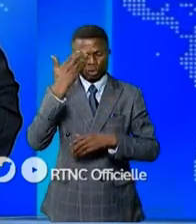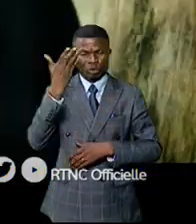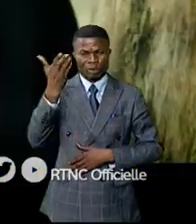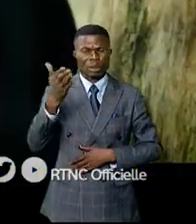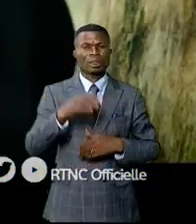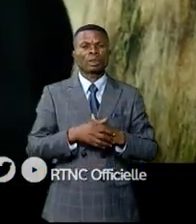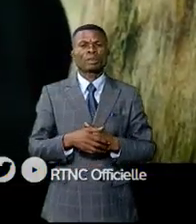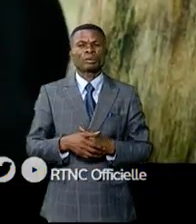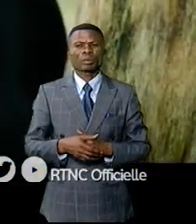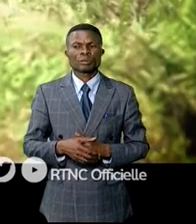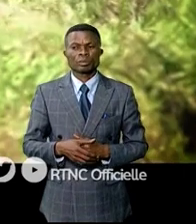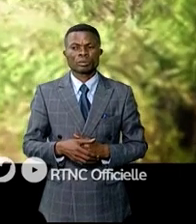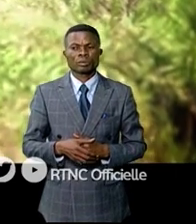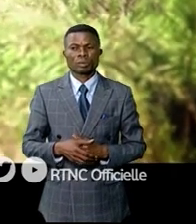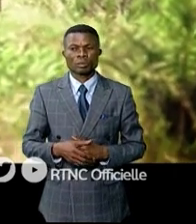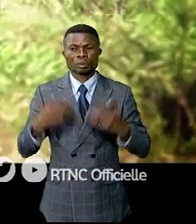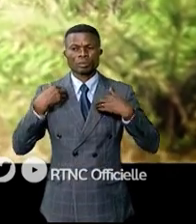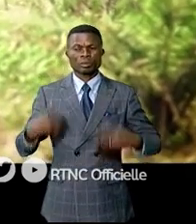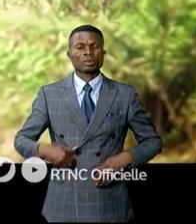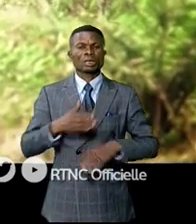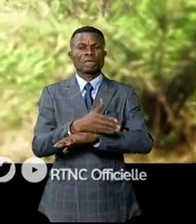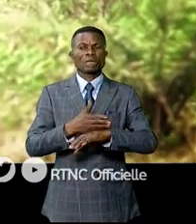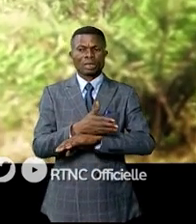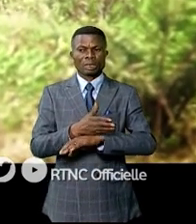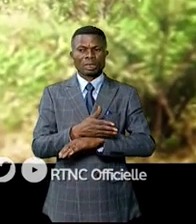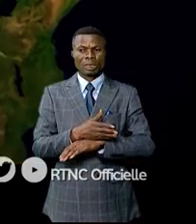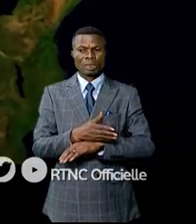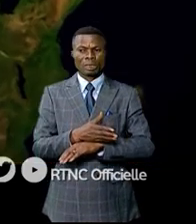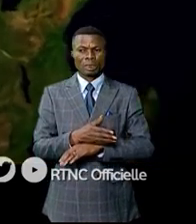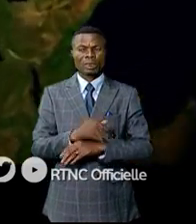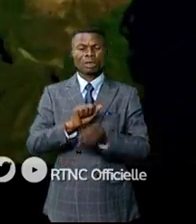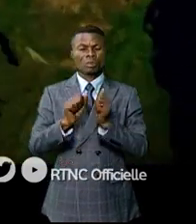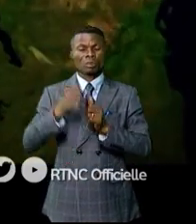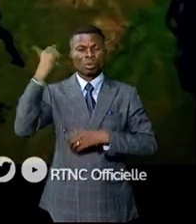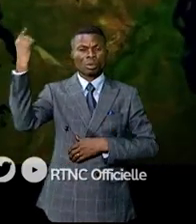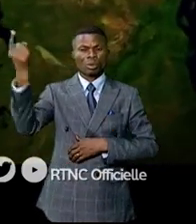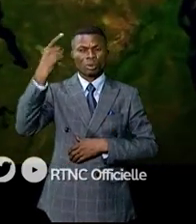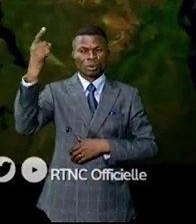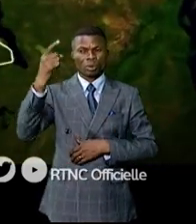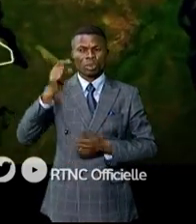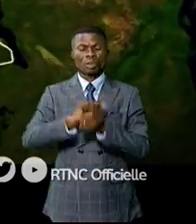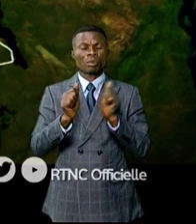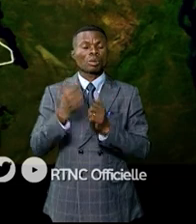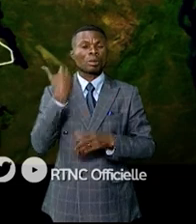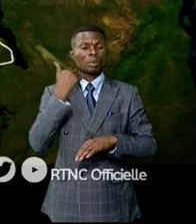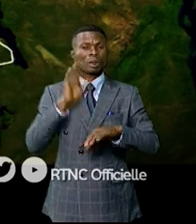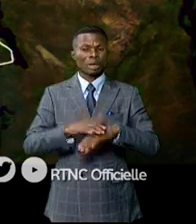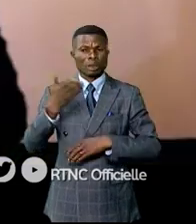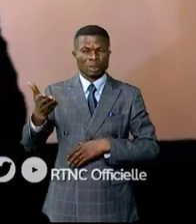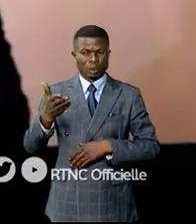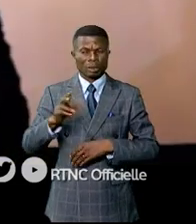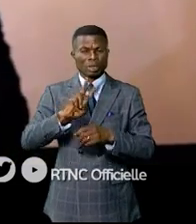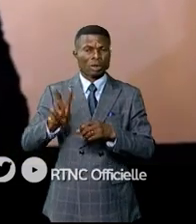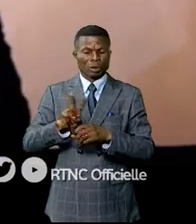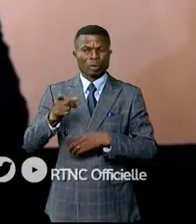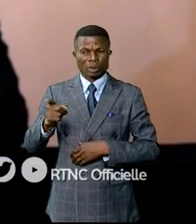Kenina. La santé animale, univers complexe, susceptible en cas d'épidémie, de virer au